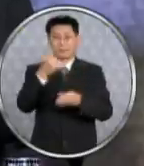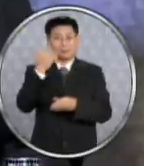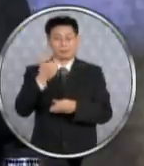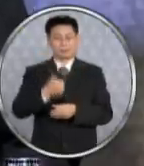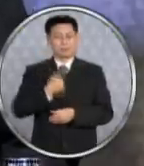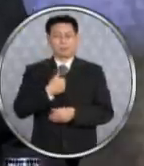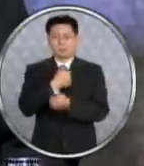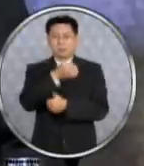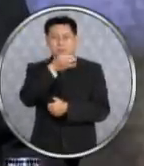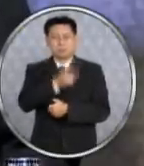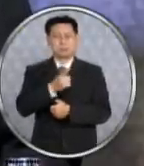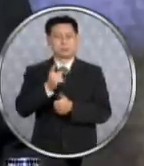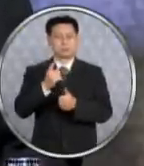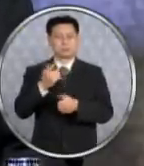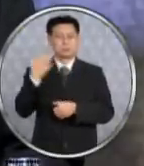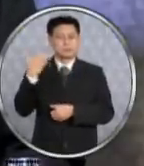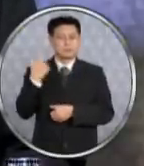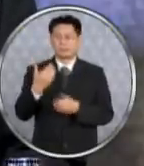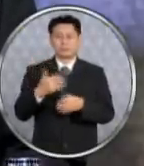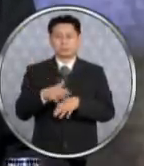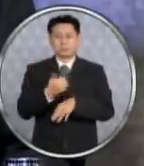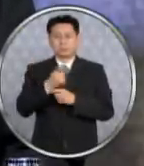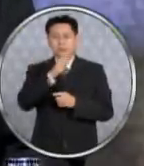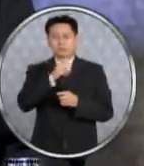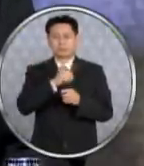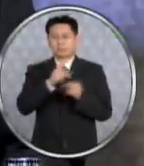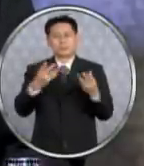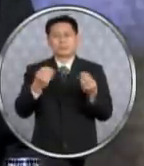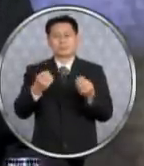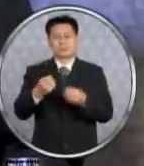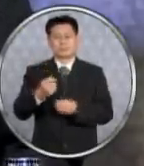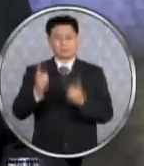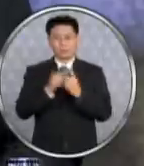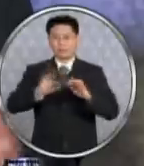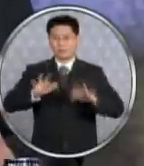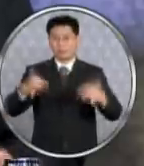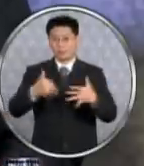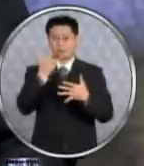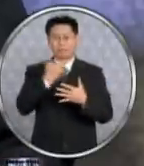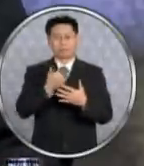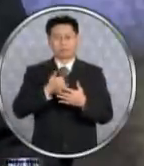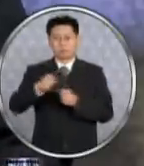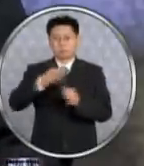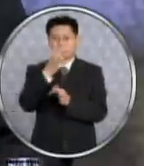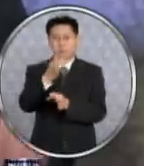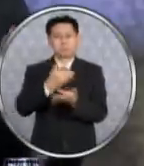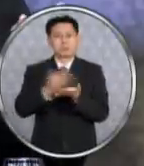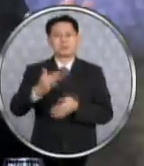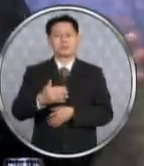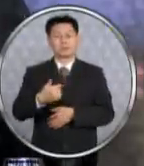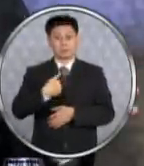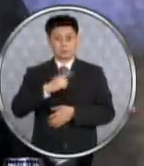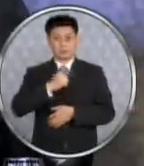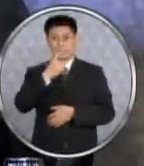有经验、有能力的人来对我们现在的这些问题提出完整的方案。宋楚